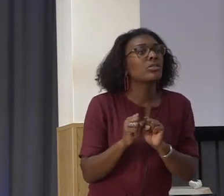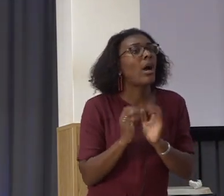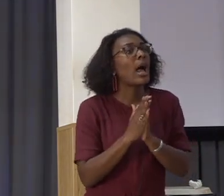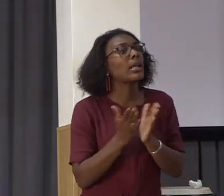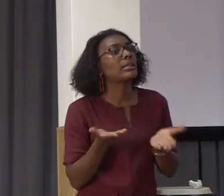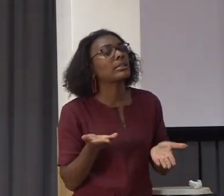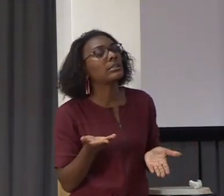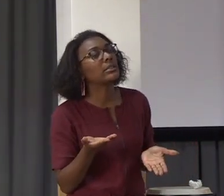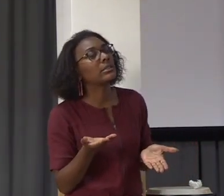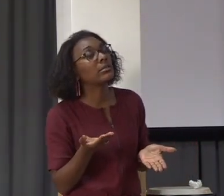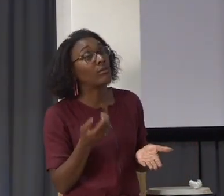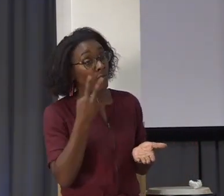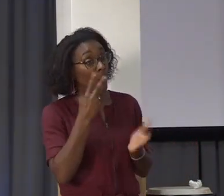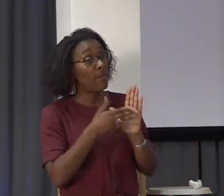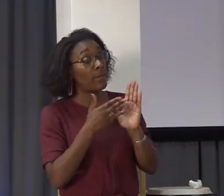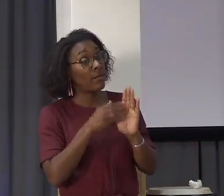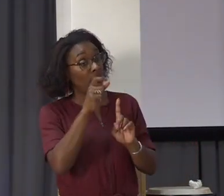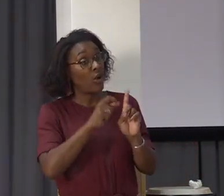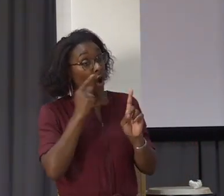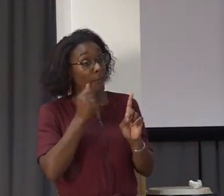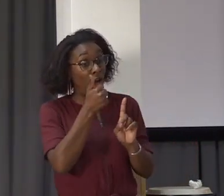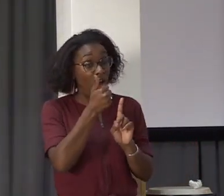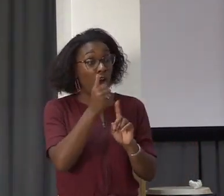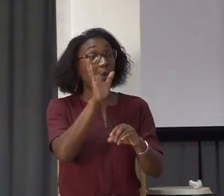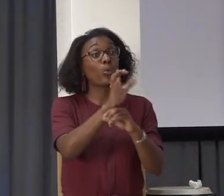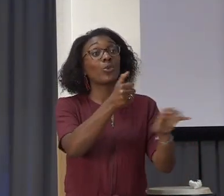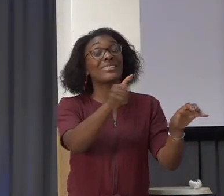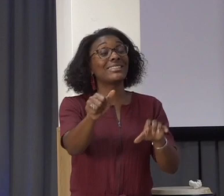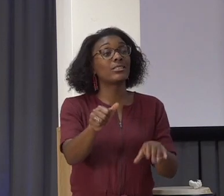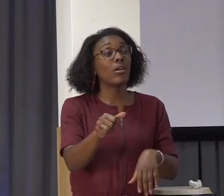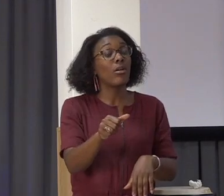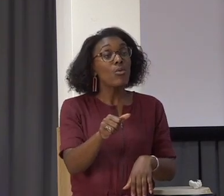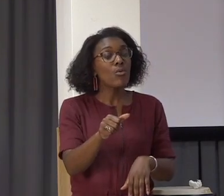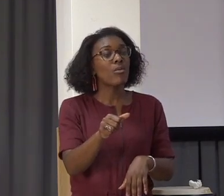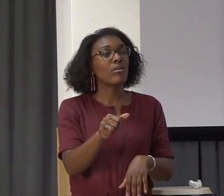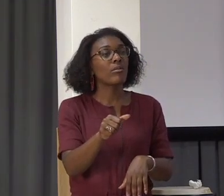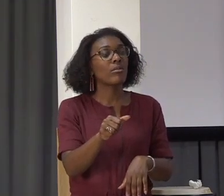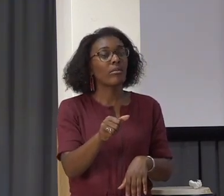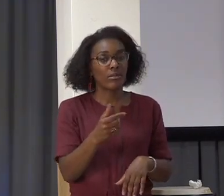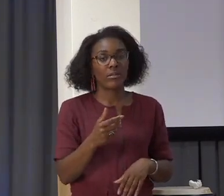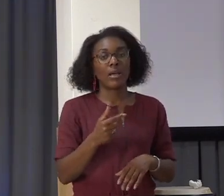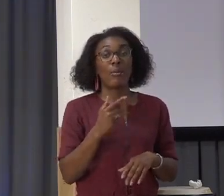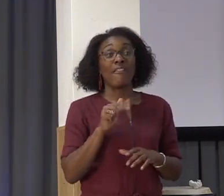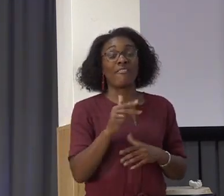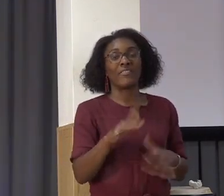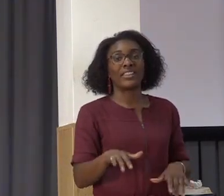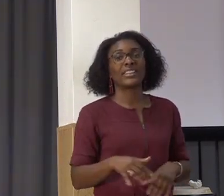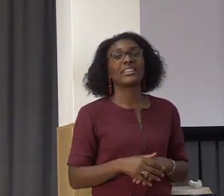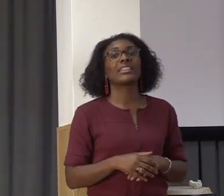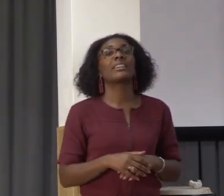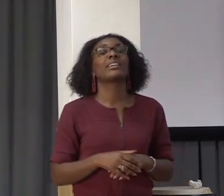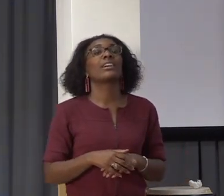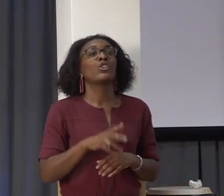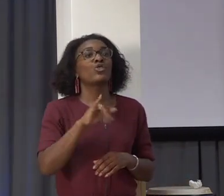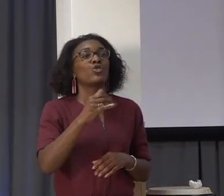de Shamgar, 1 contre 600. Mais la Bible nous dit, je finis maintenant, dans